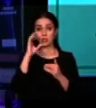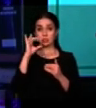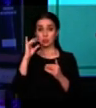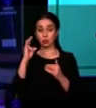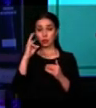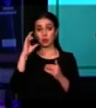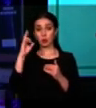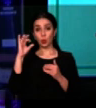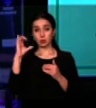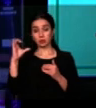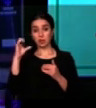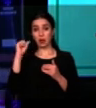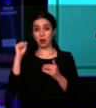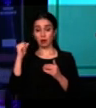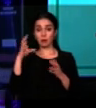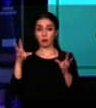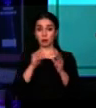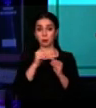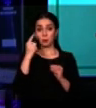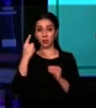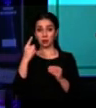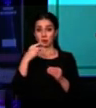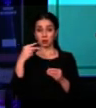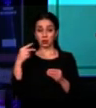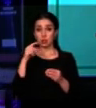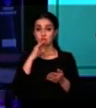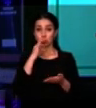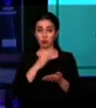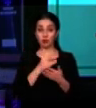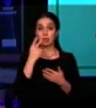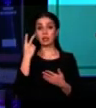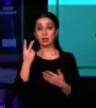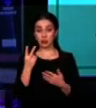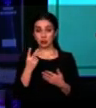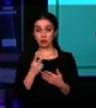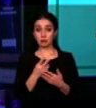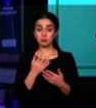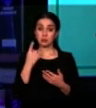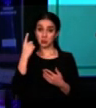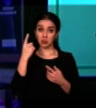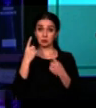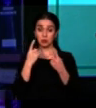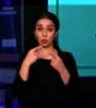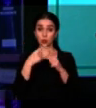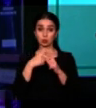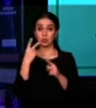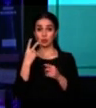bilan kosinus kvadrat alfaning yig'indisi 1 ga teng. Ya'ni javob 2 ekan. 1 ga 1 ni qo'shsak 2 hosil